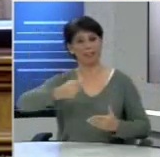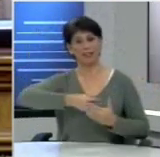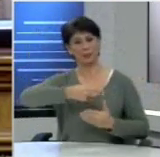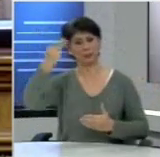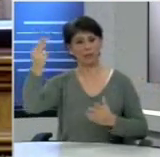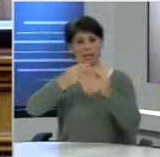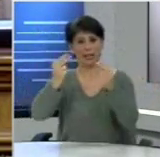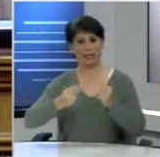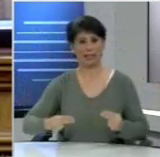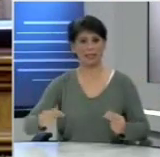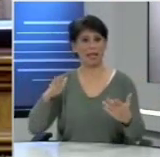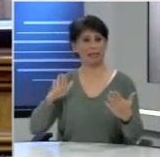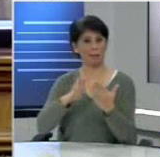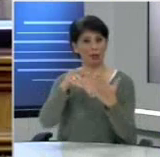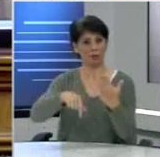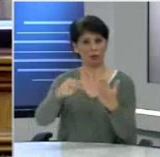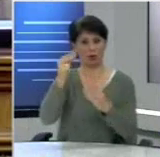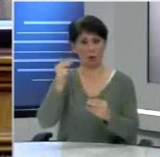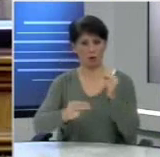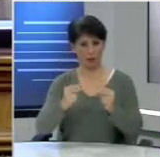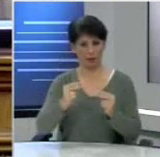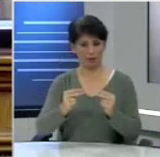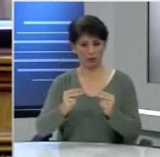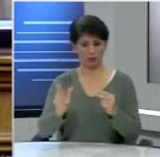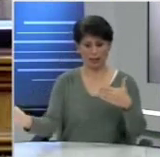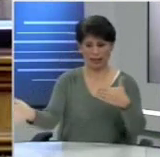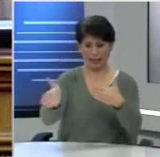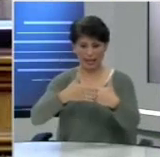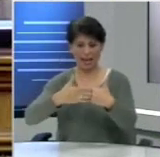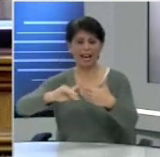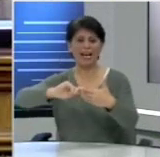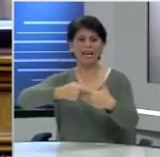την αντιμετώπιση του προβλήματος, τα κλειστά κέντρα κράτησης στα νησιά,